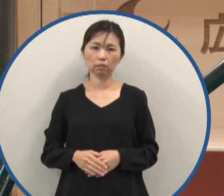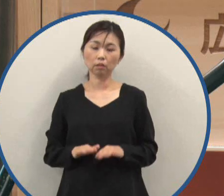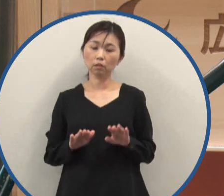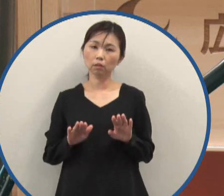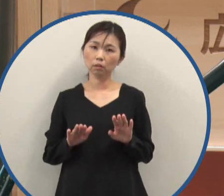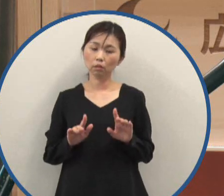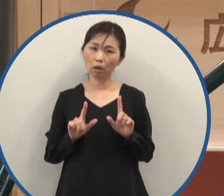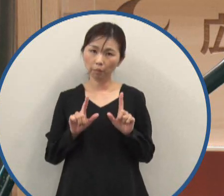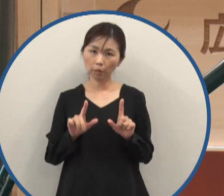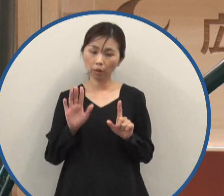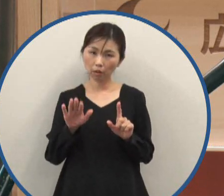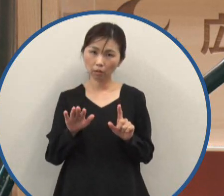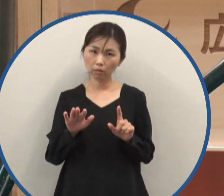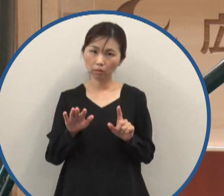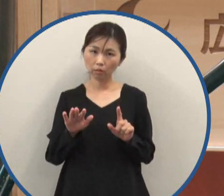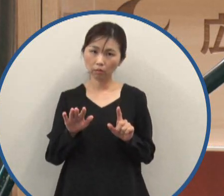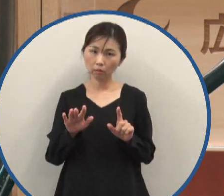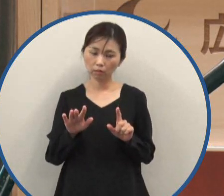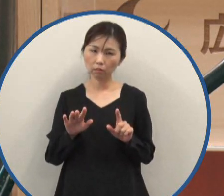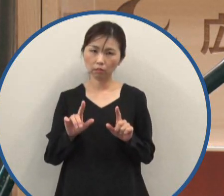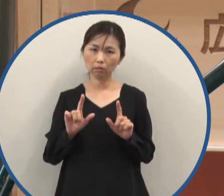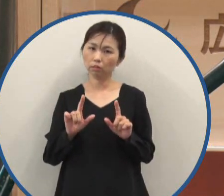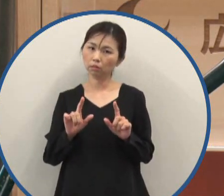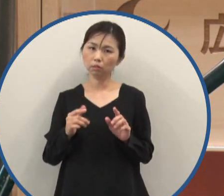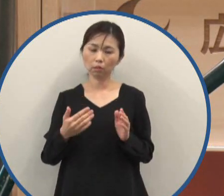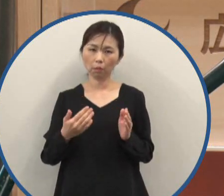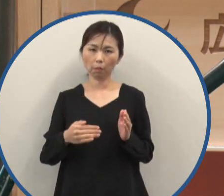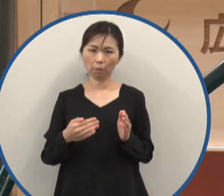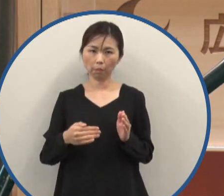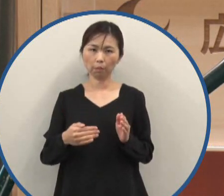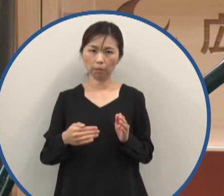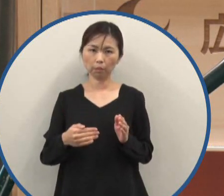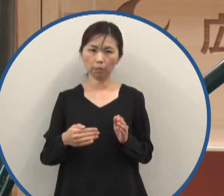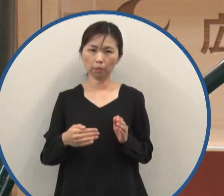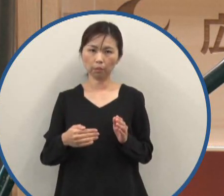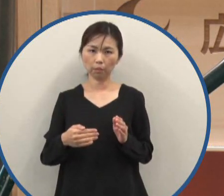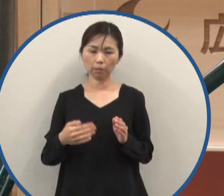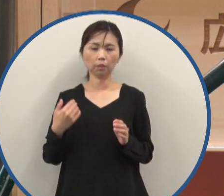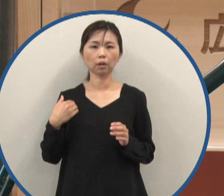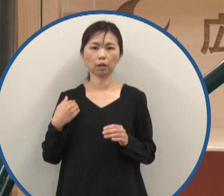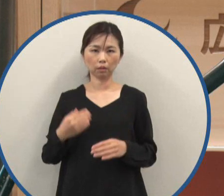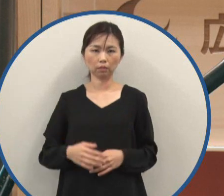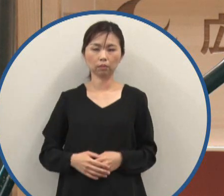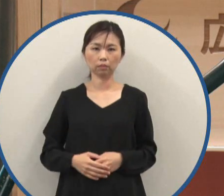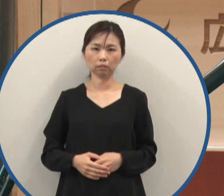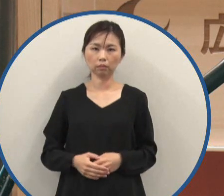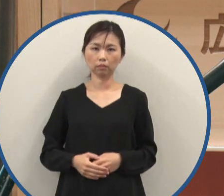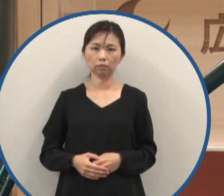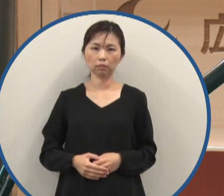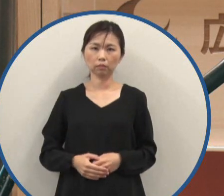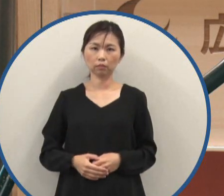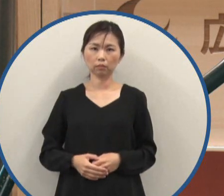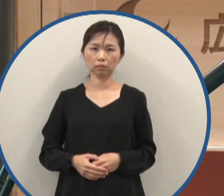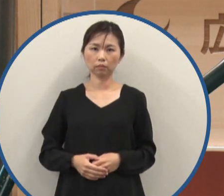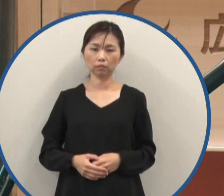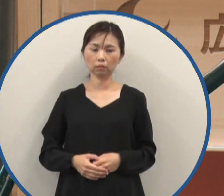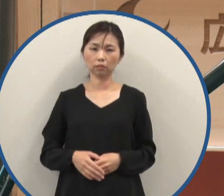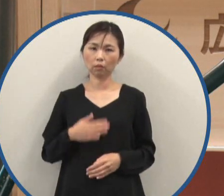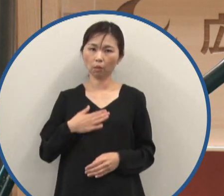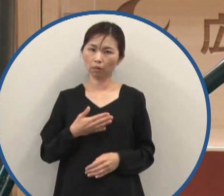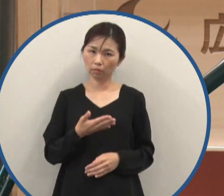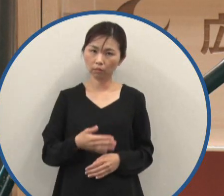か。今日の発表後はですね、ちょっと私まだ手元にないんですけど、わか